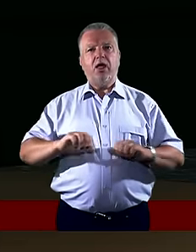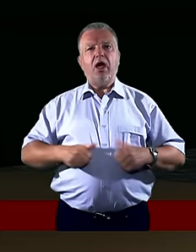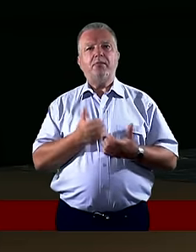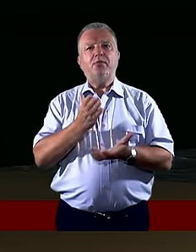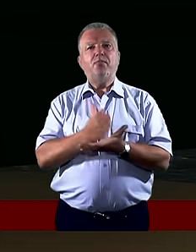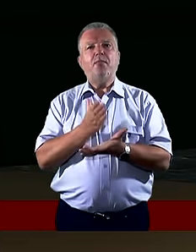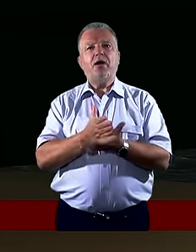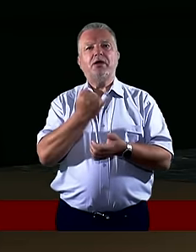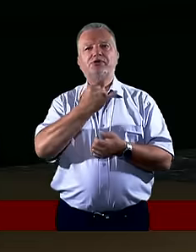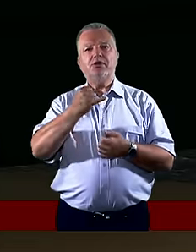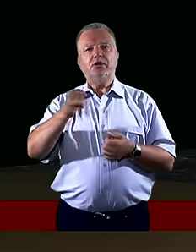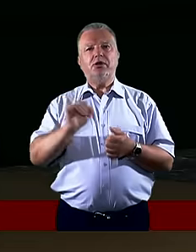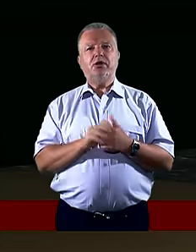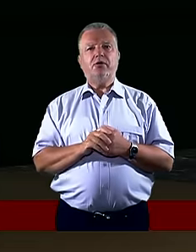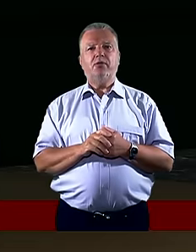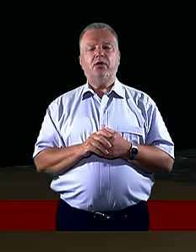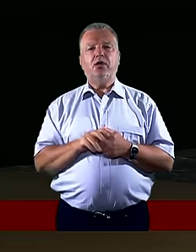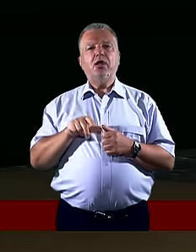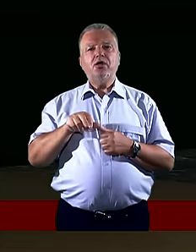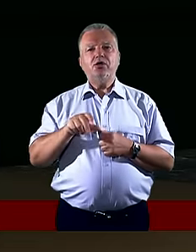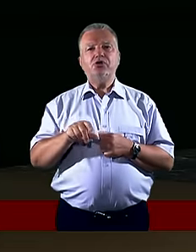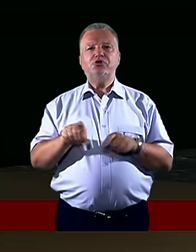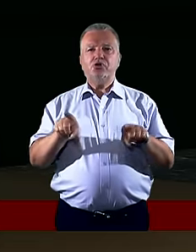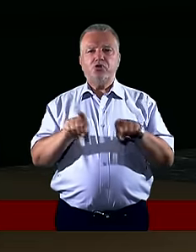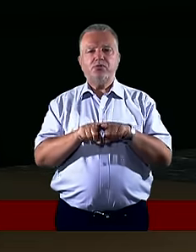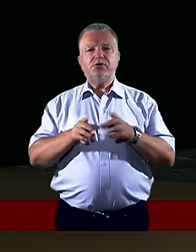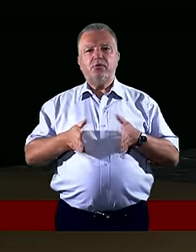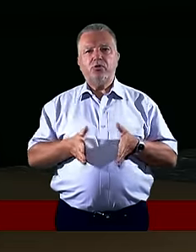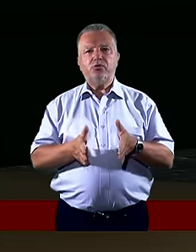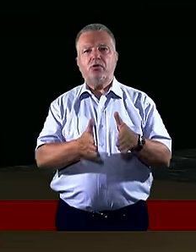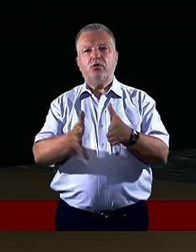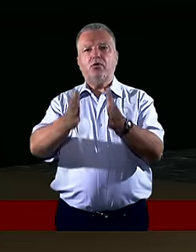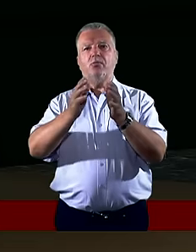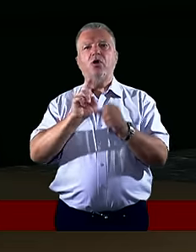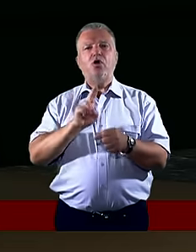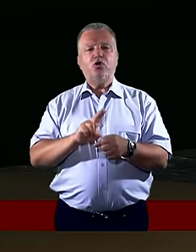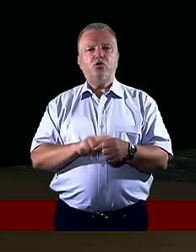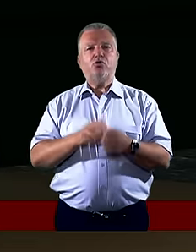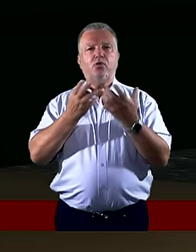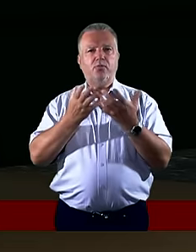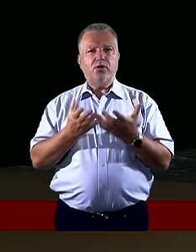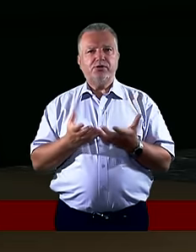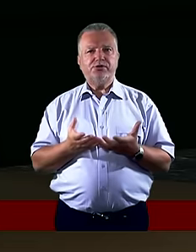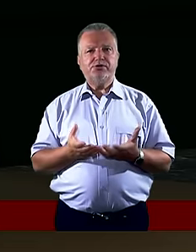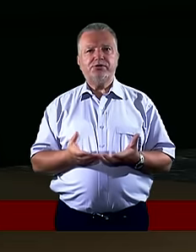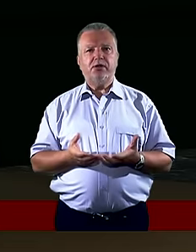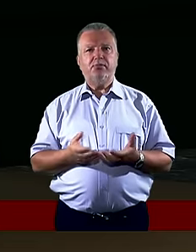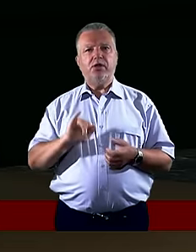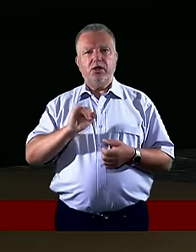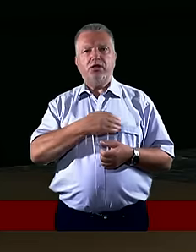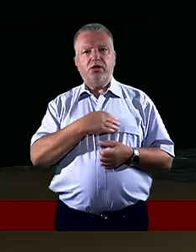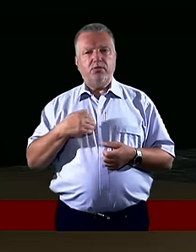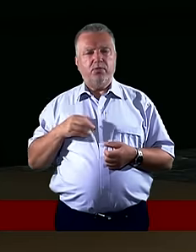tym, aby pomagać innym kroczyć tą samą drogą, którą